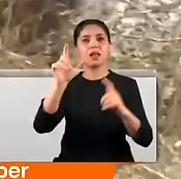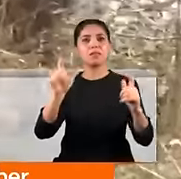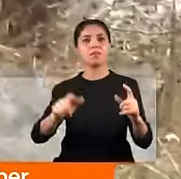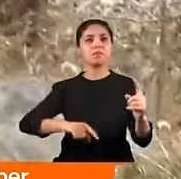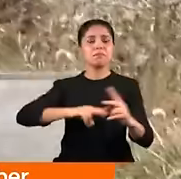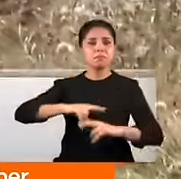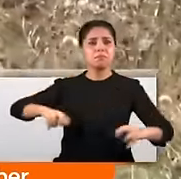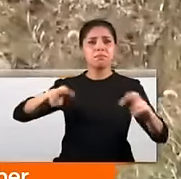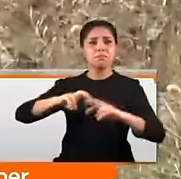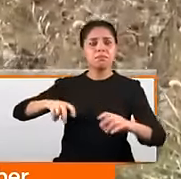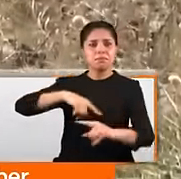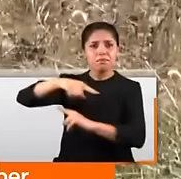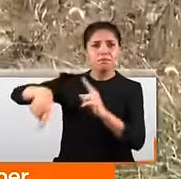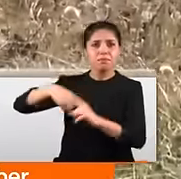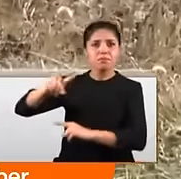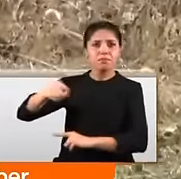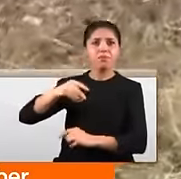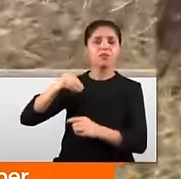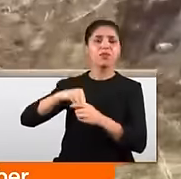arandı.